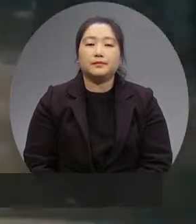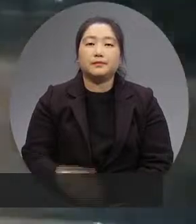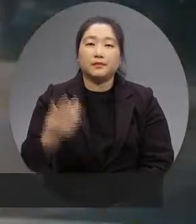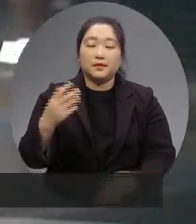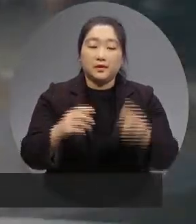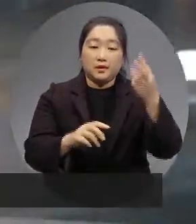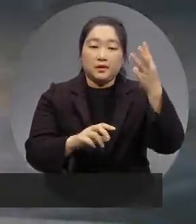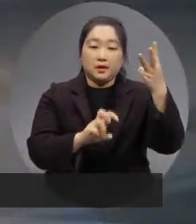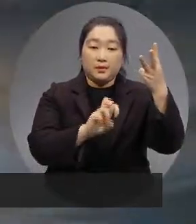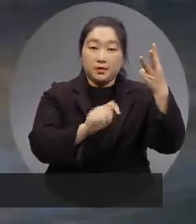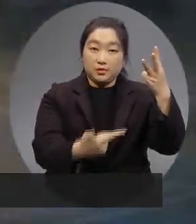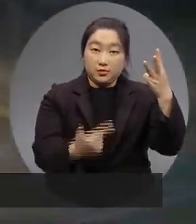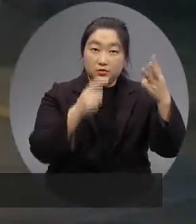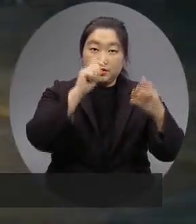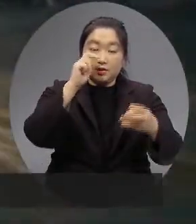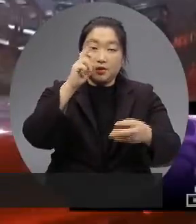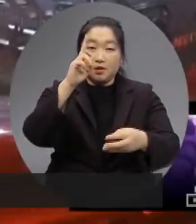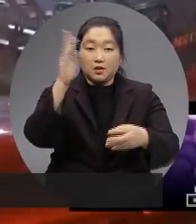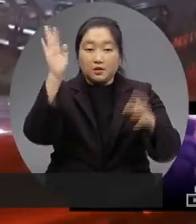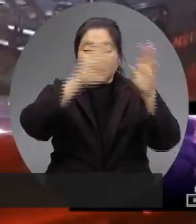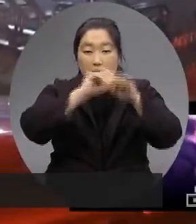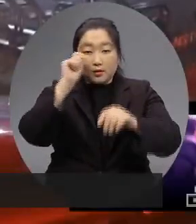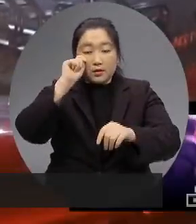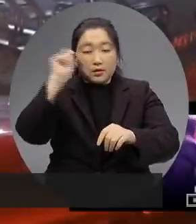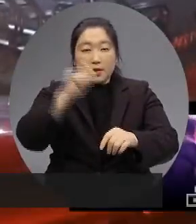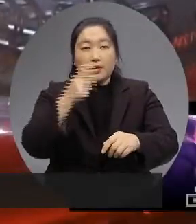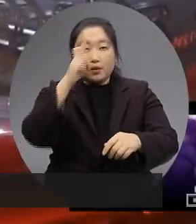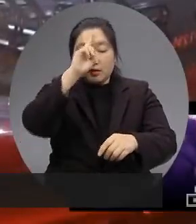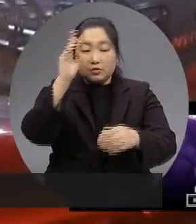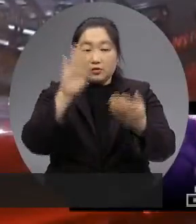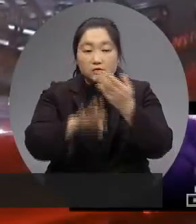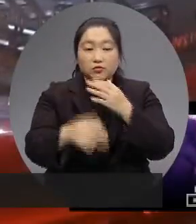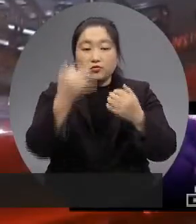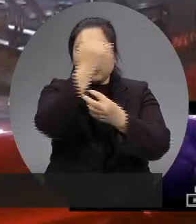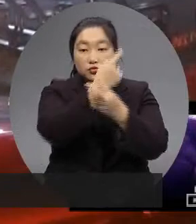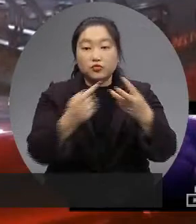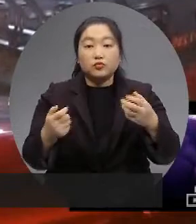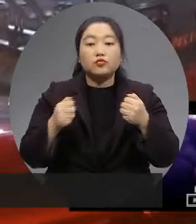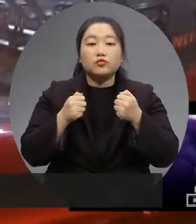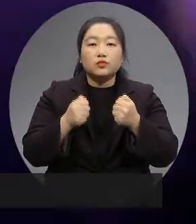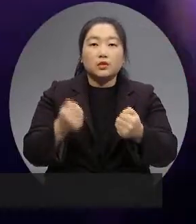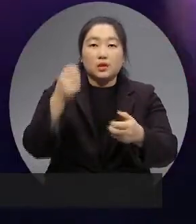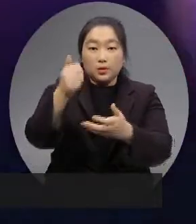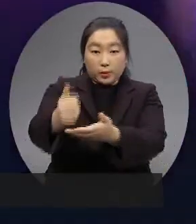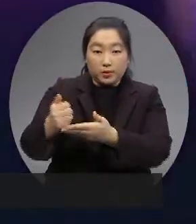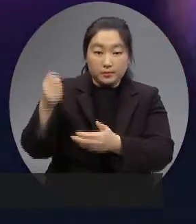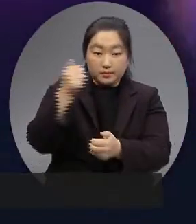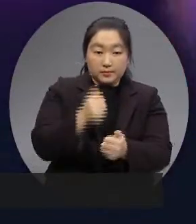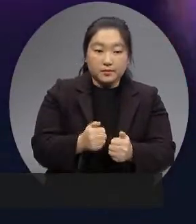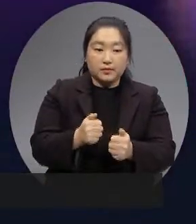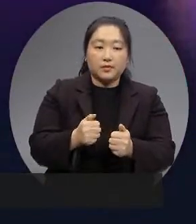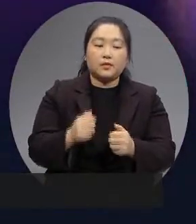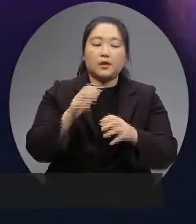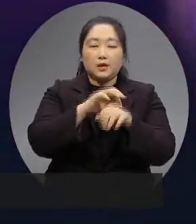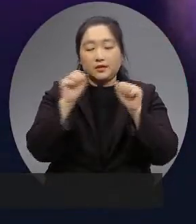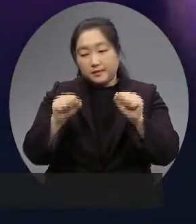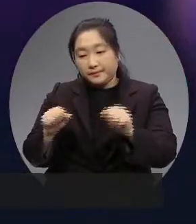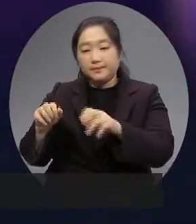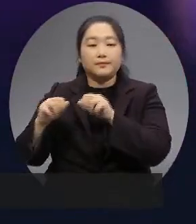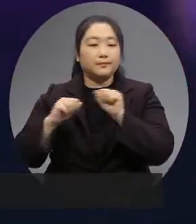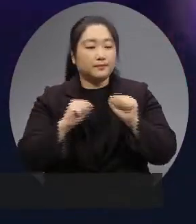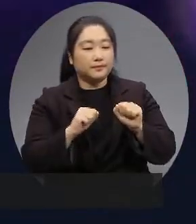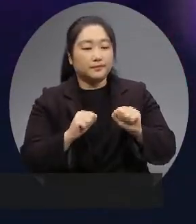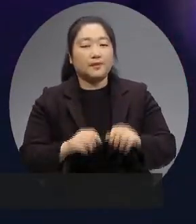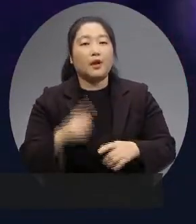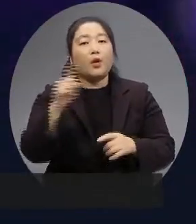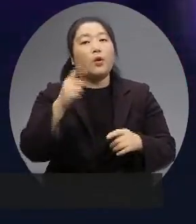지난달 26일 자정을 넘긴 시각 충주에서 운행 중인 택시에 손님이 탔습니다. 안녕하세요.